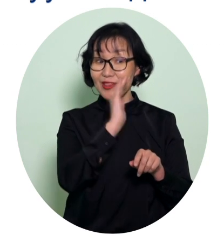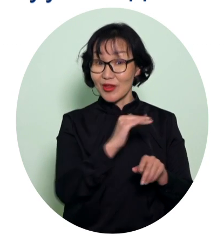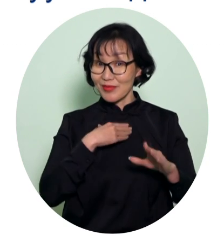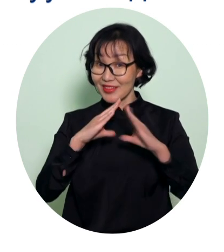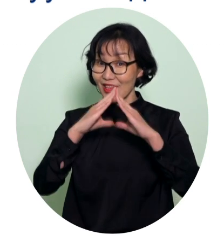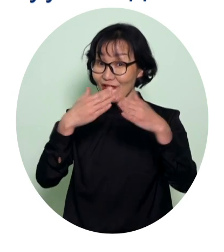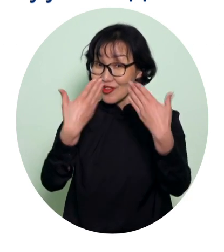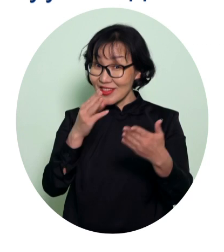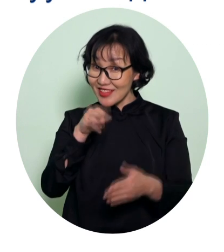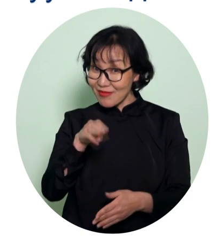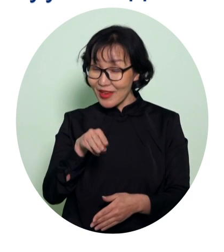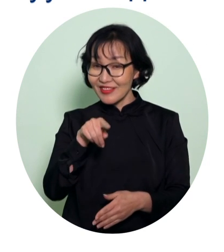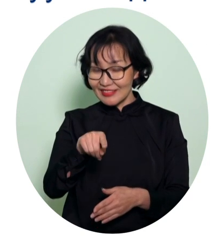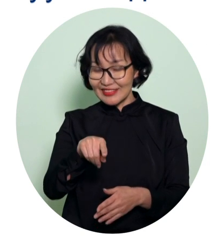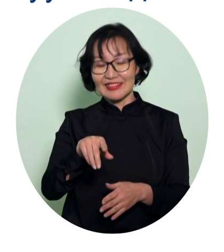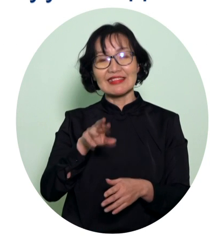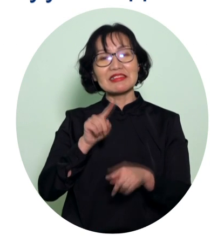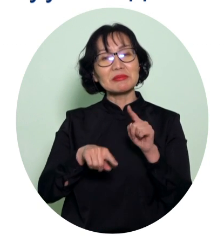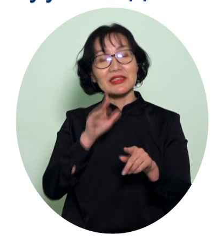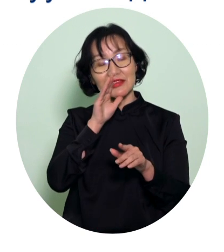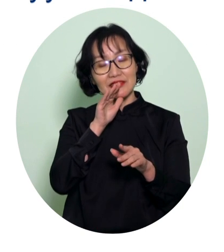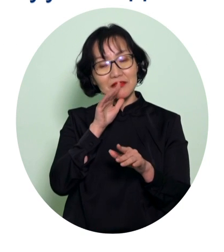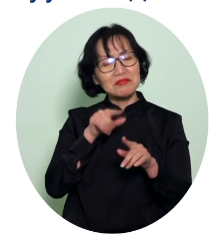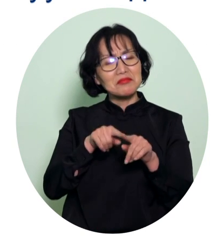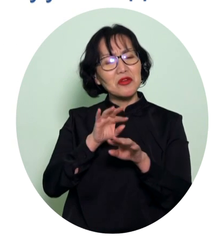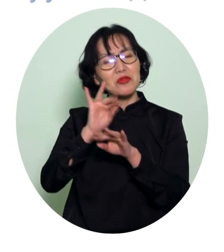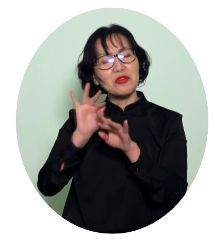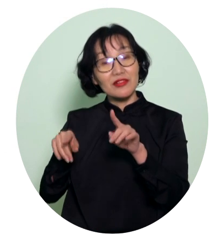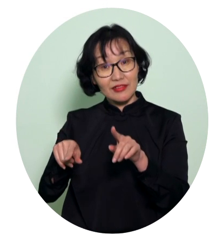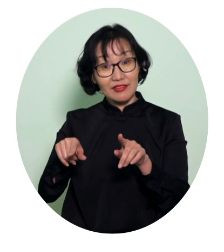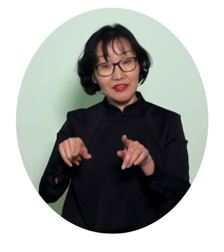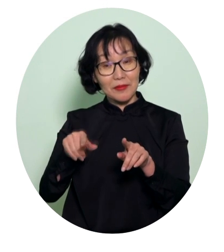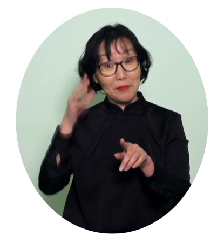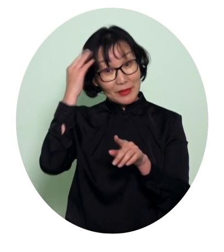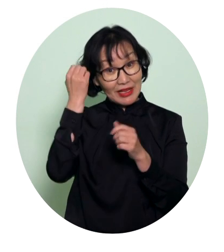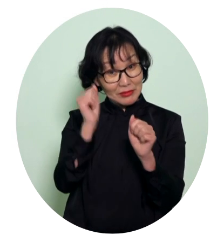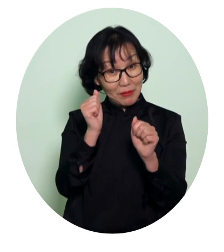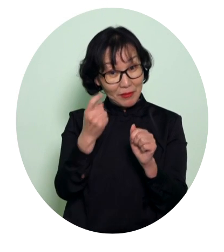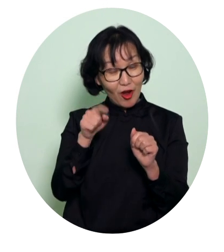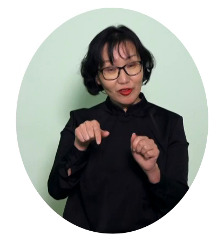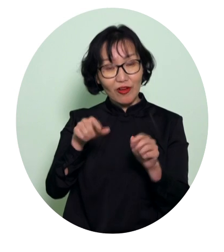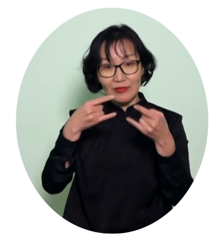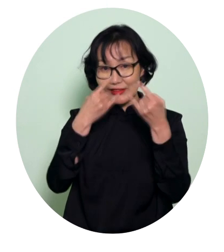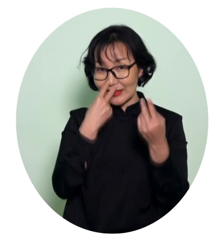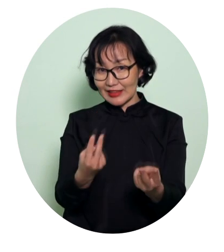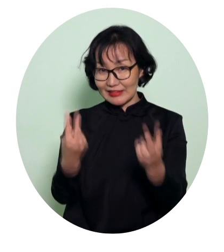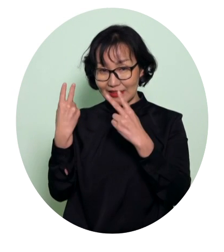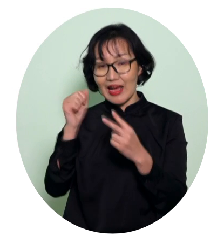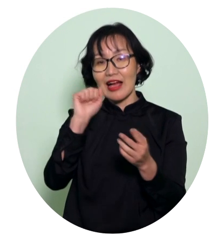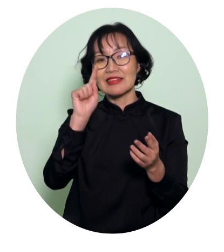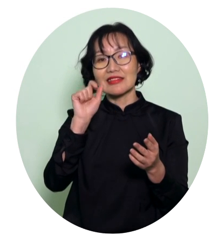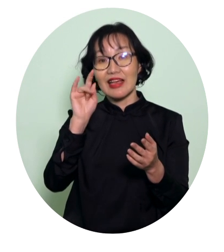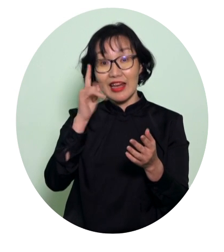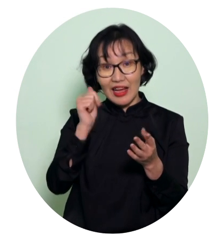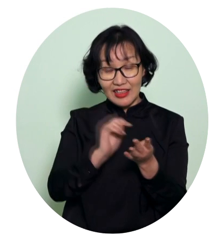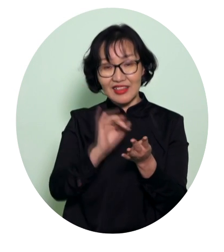хүүхдүүд бүгдээрээ ямар насны морд уралддгийг мэдэж авсан байх. За дэлгэц рүүгээ анзаараад. За азраг, их